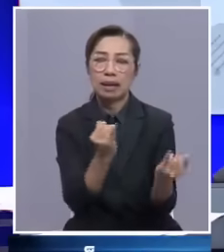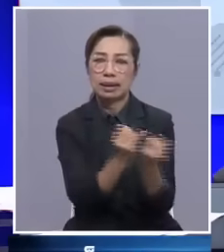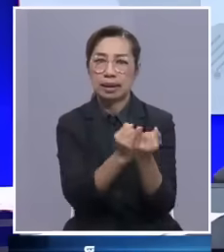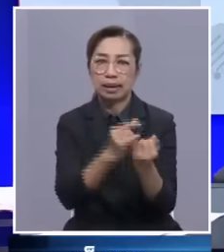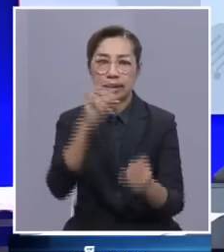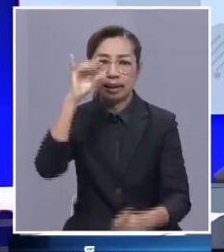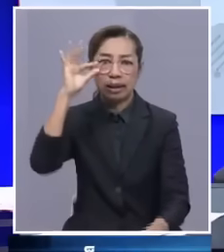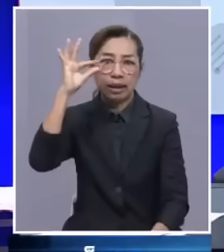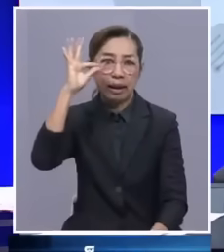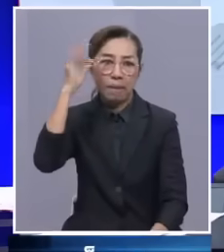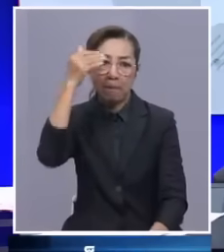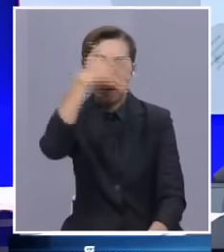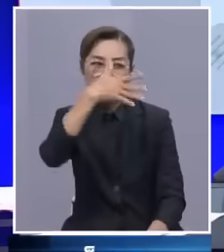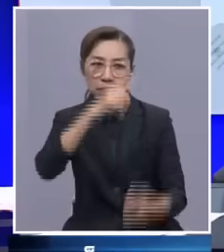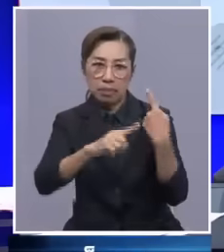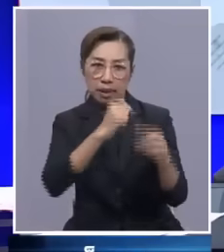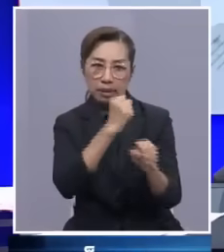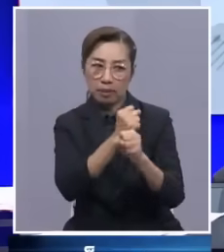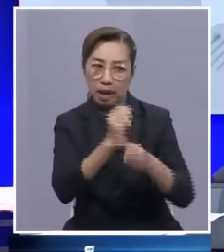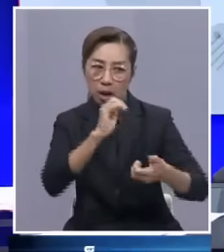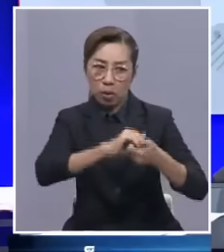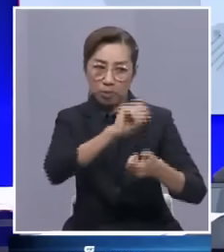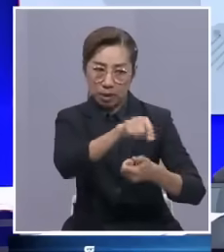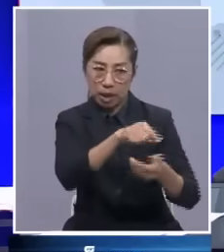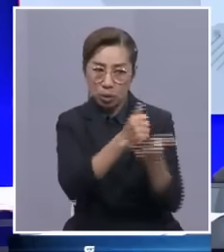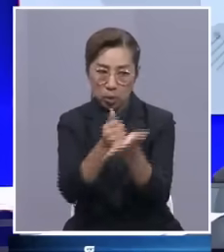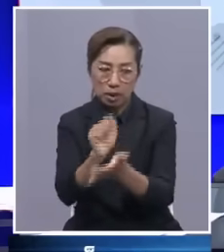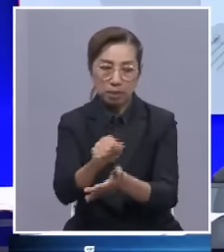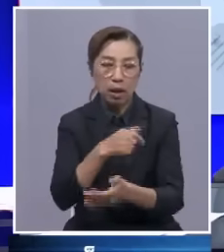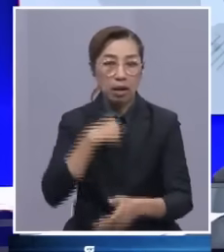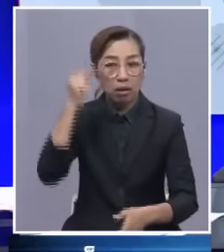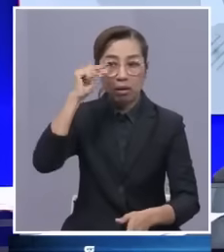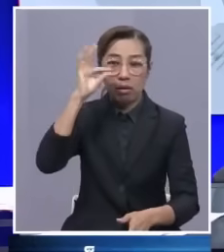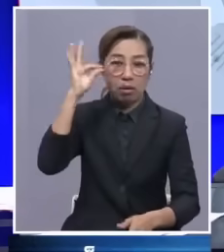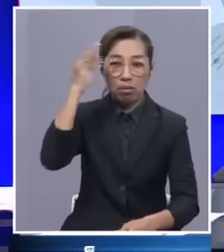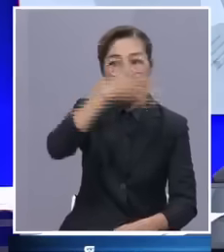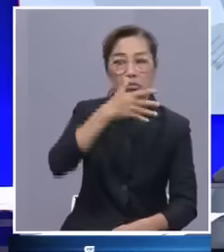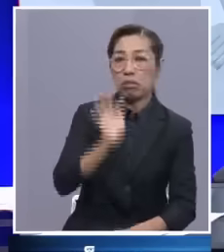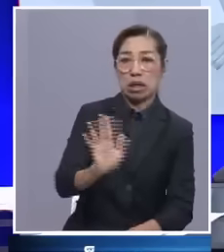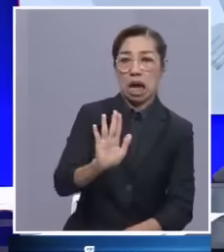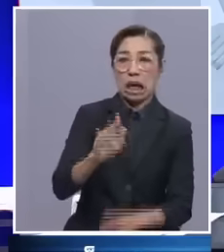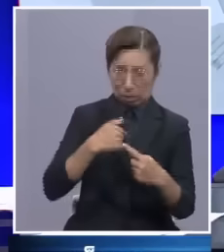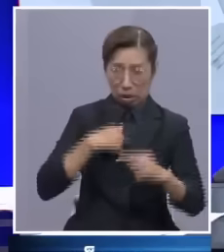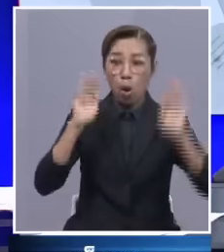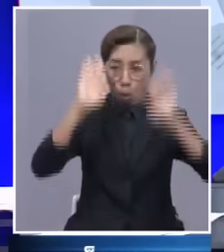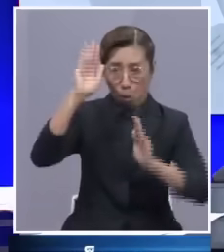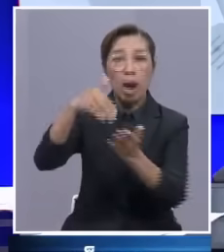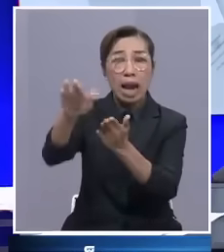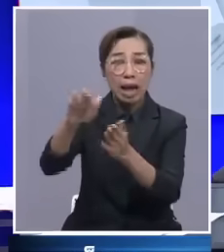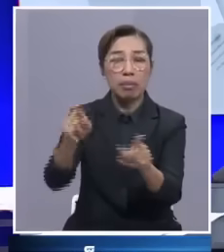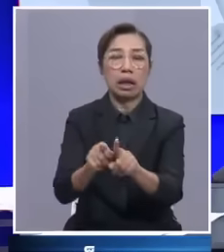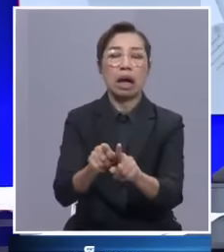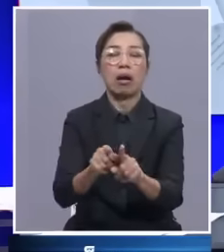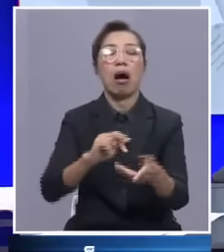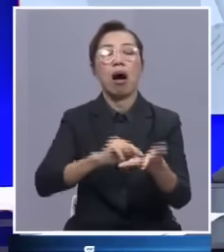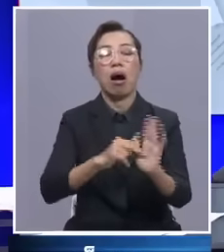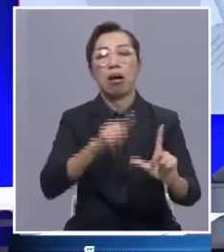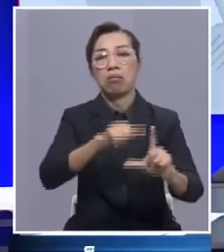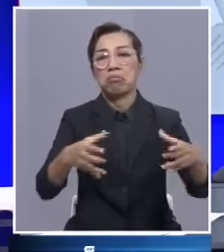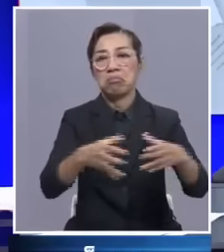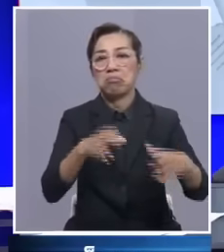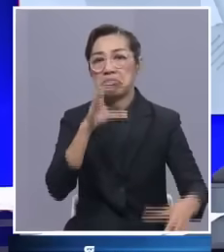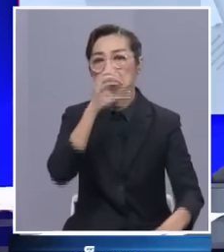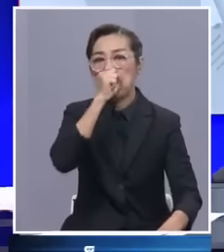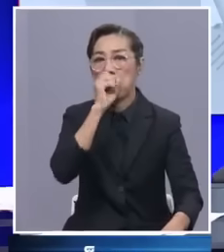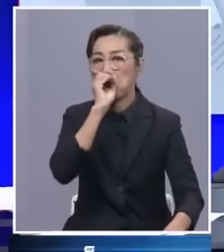ปล่าแล้วไปช่วยกันหรือเปล่าล่าสุดคุณไอติมบอกแล้วว่าไม่ได้ช่วยแล้วตัวเองลงมติขับออกด้วยซ้ำ แสดงว่าพรรคเองอาจจะไม่เปิดเผยว่าใครลงม